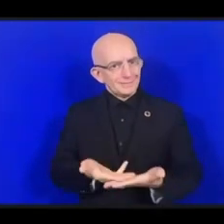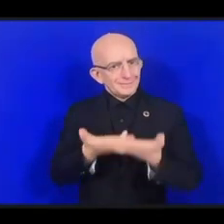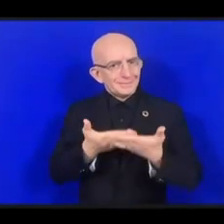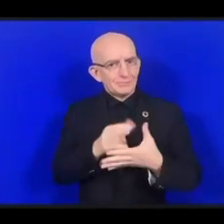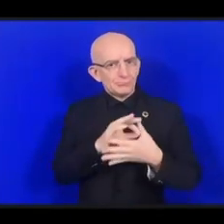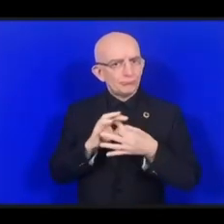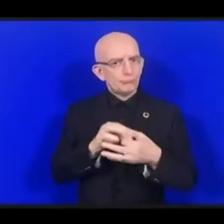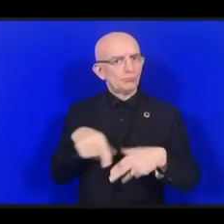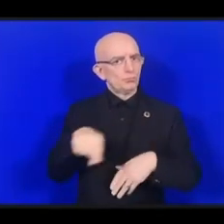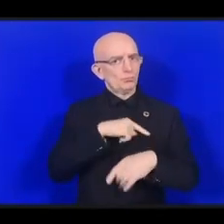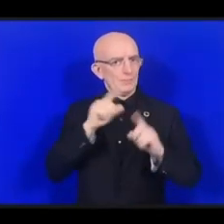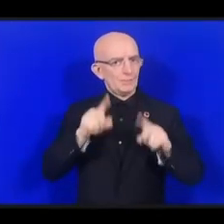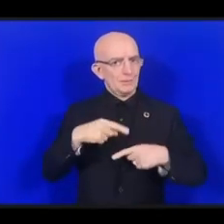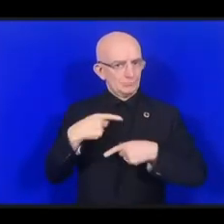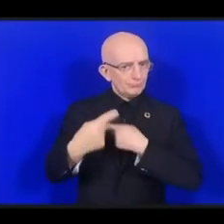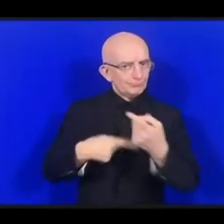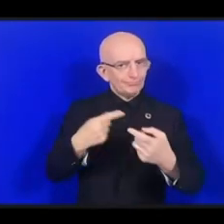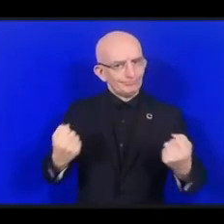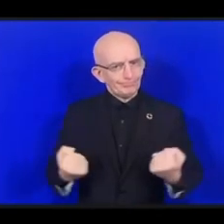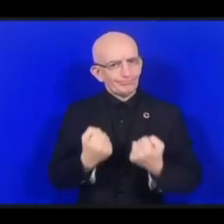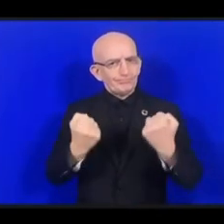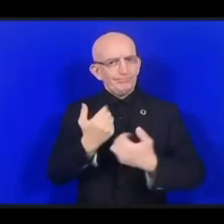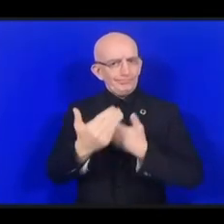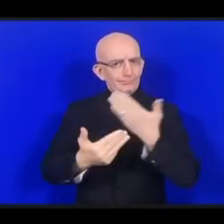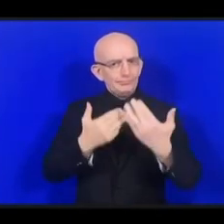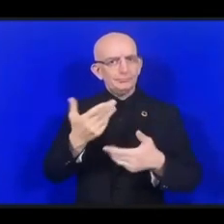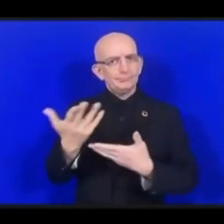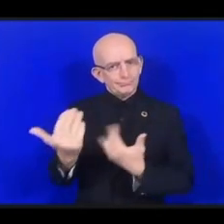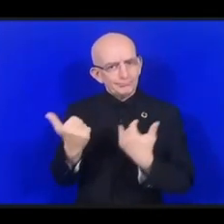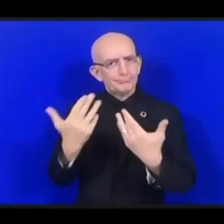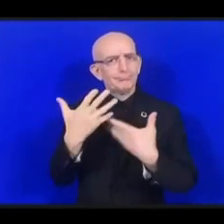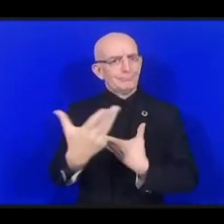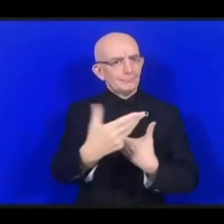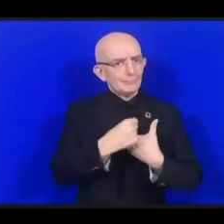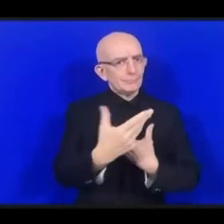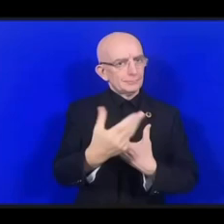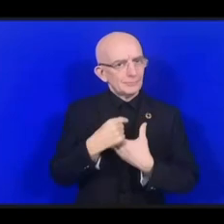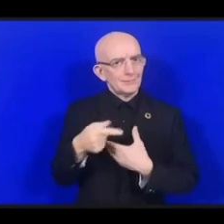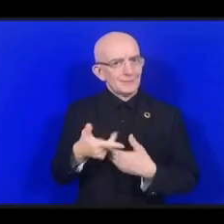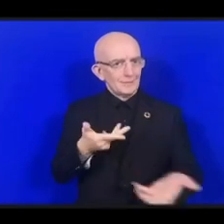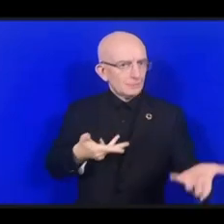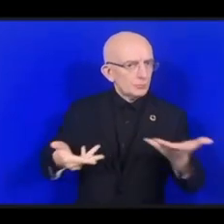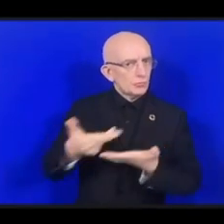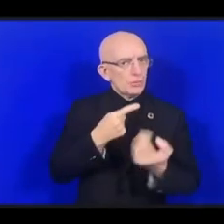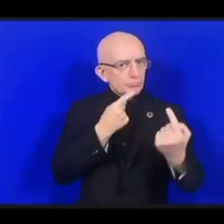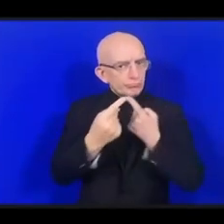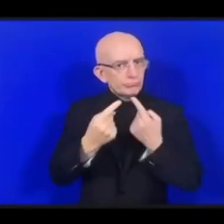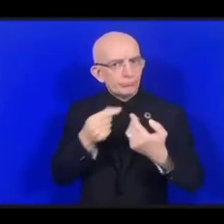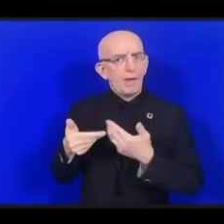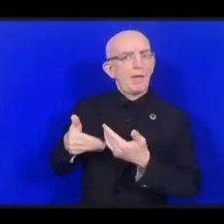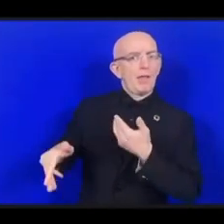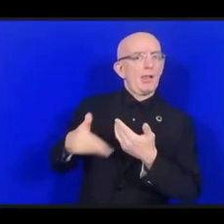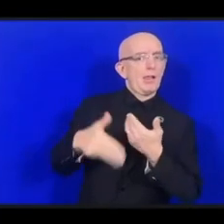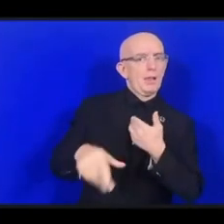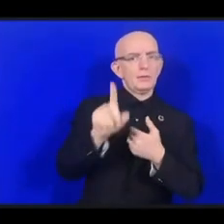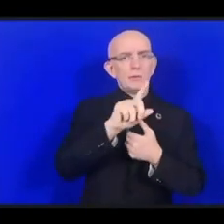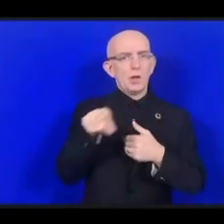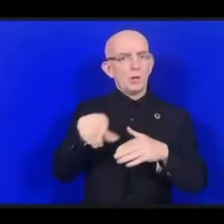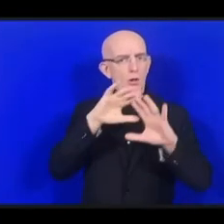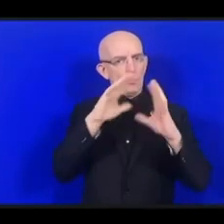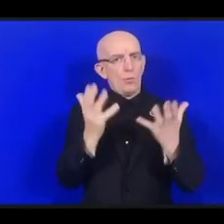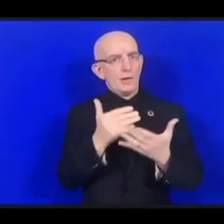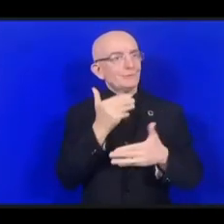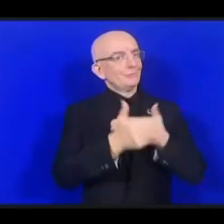de forum en couvrant les dimensions géographiques démographiqu et C en créant